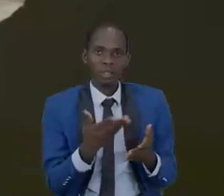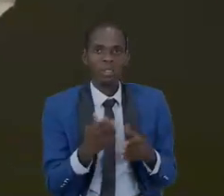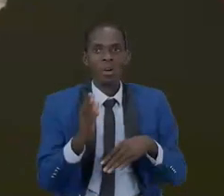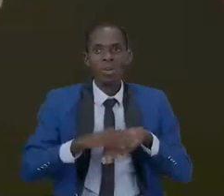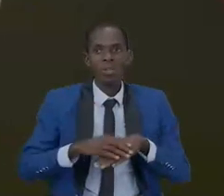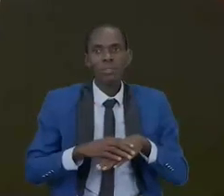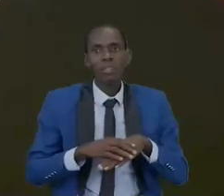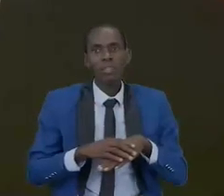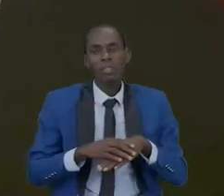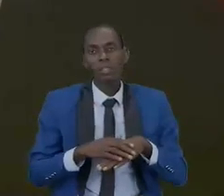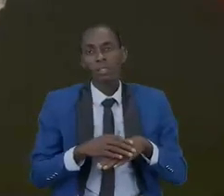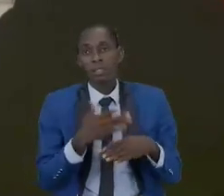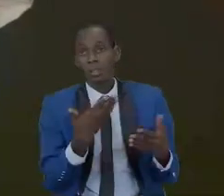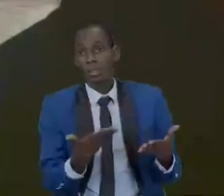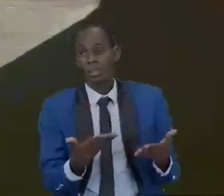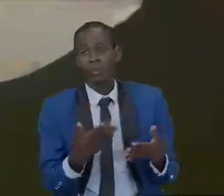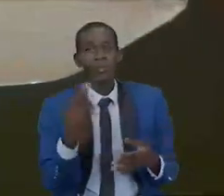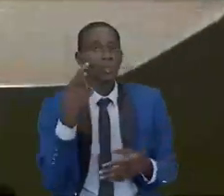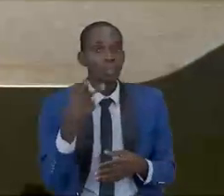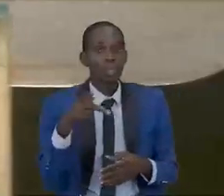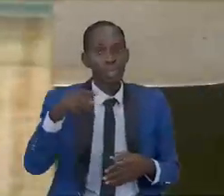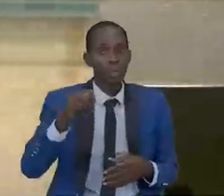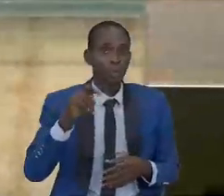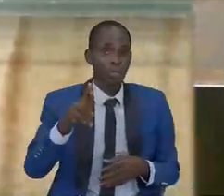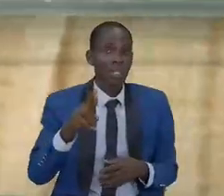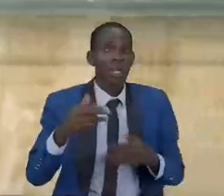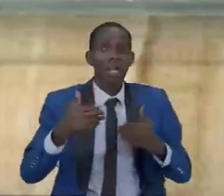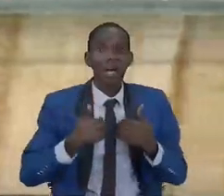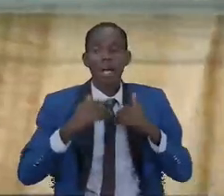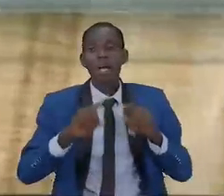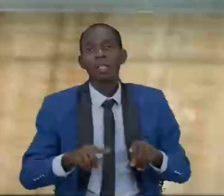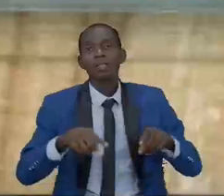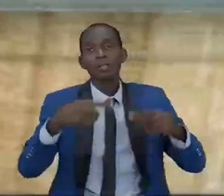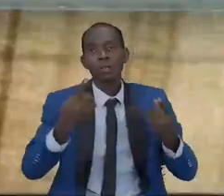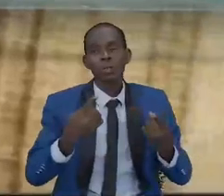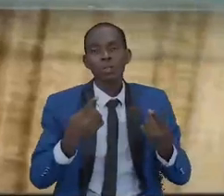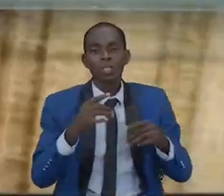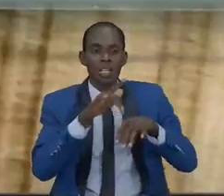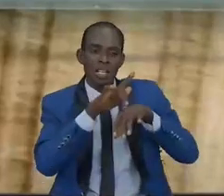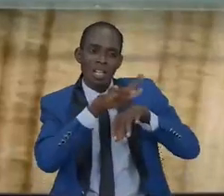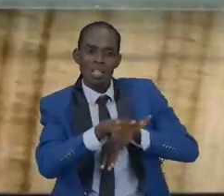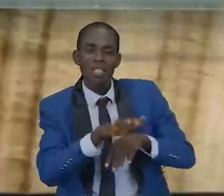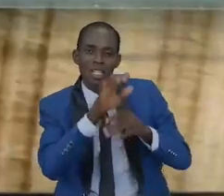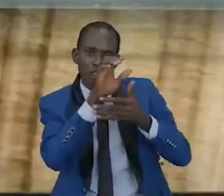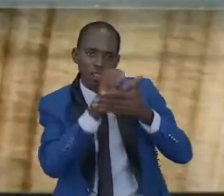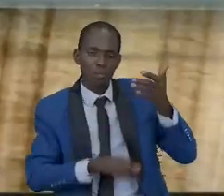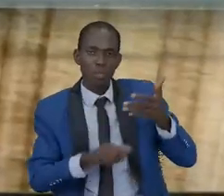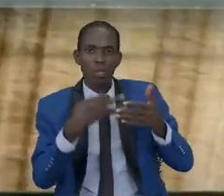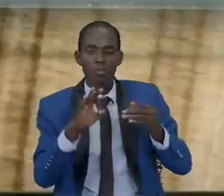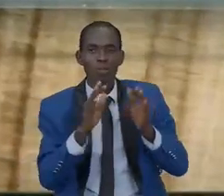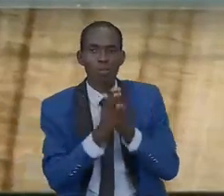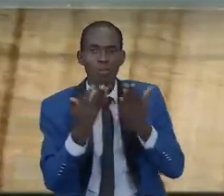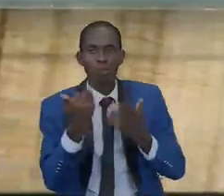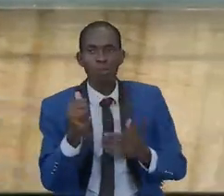de ce passage vous voyez il y a des choses que nous avons fait dans nos propres mais Pierre est allé dans les